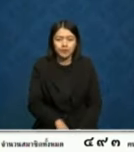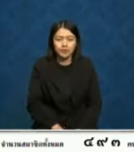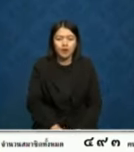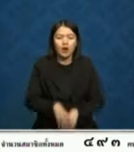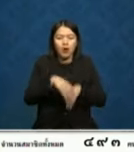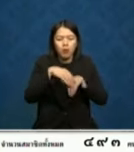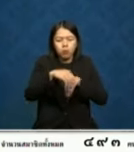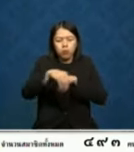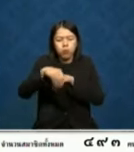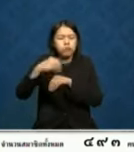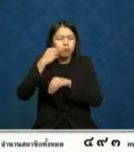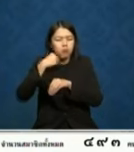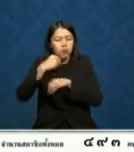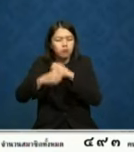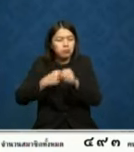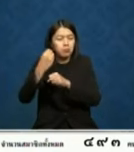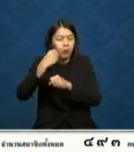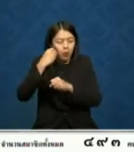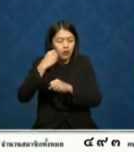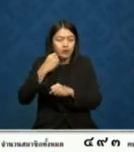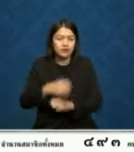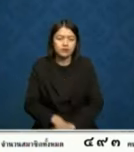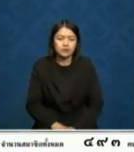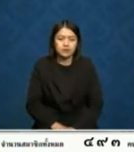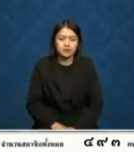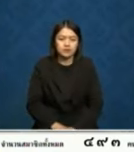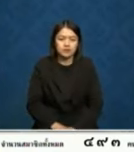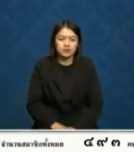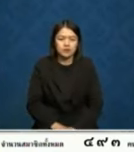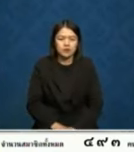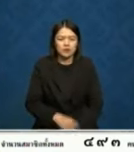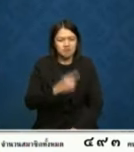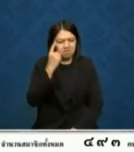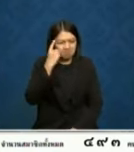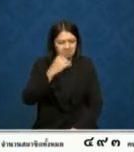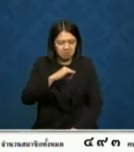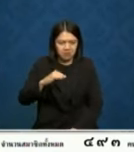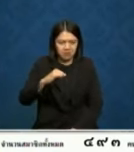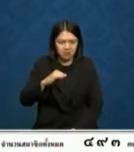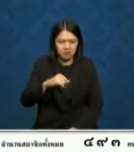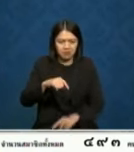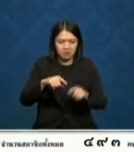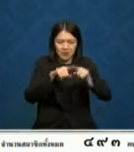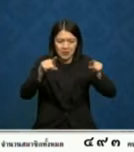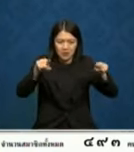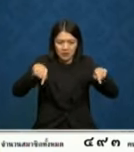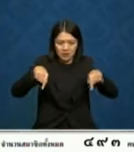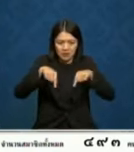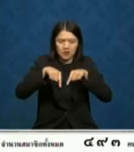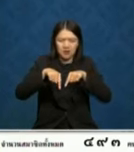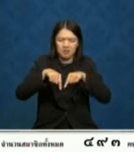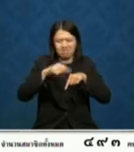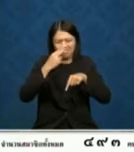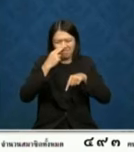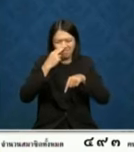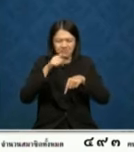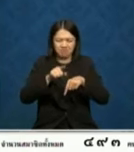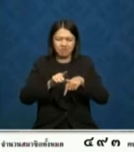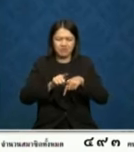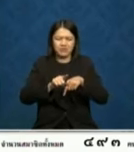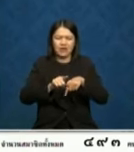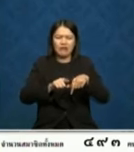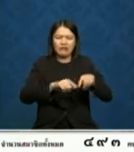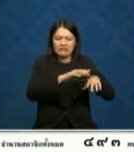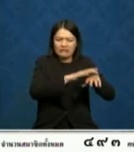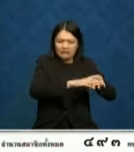ปลูกทุกปีตั้งงบประมาณทุกปีนะครับผมไม่แน่ใจว่าพื้นที่พื้นที่เนี่ยอาจจะซับซ้อนหรือซ้ำซากหรือเปล่า